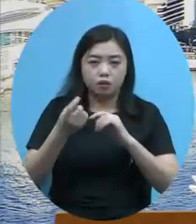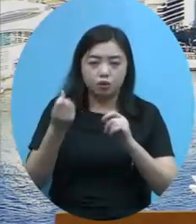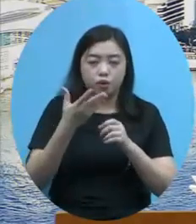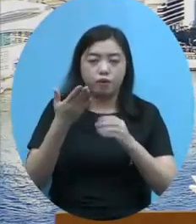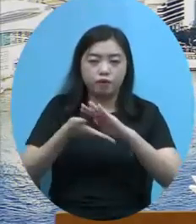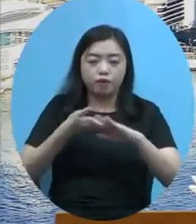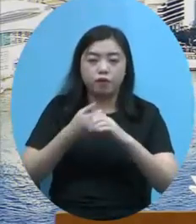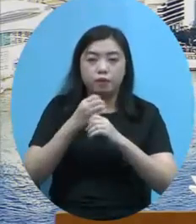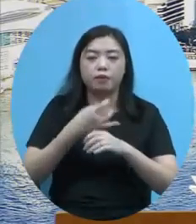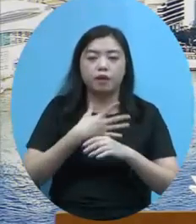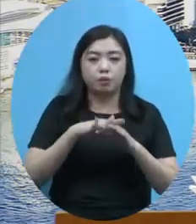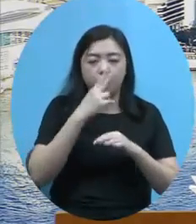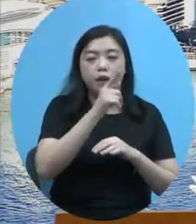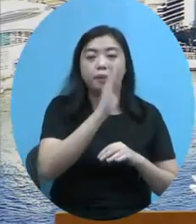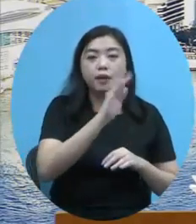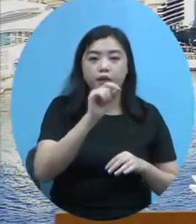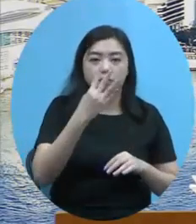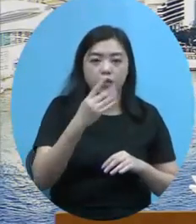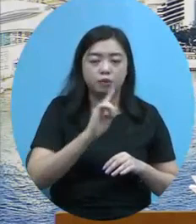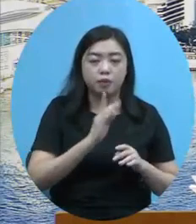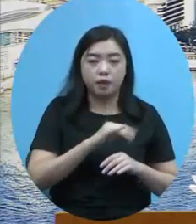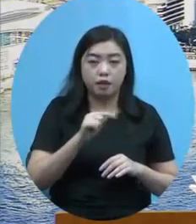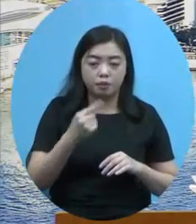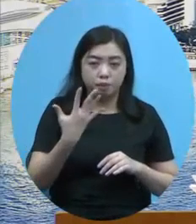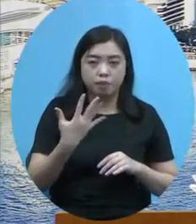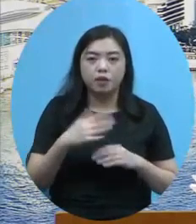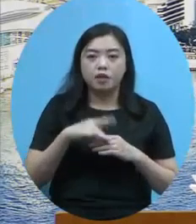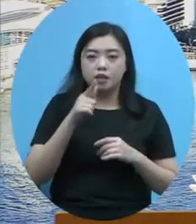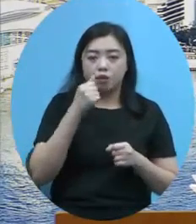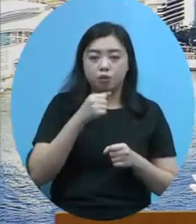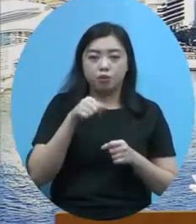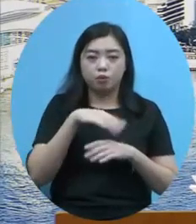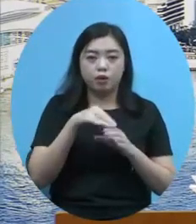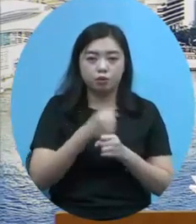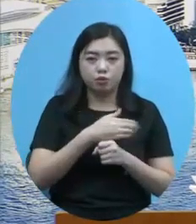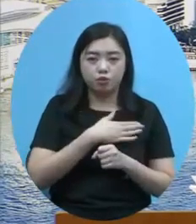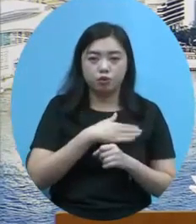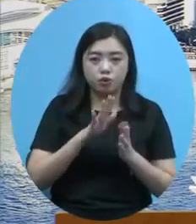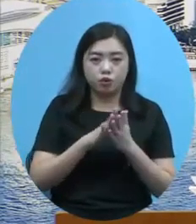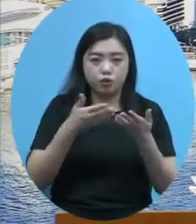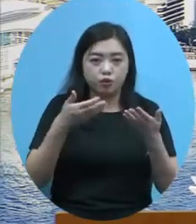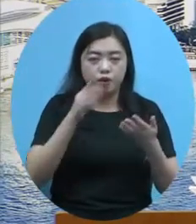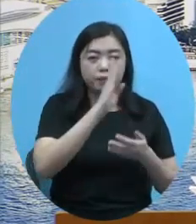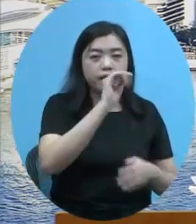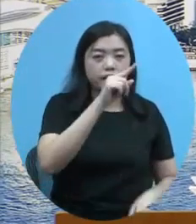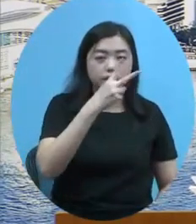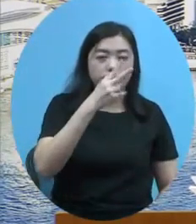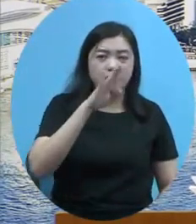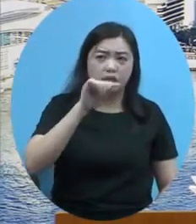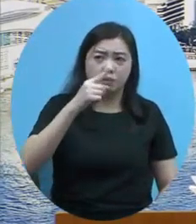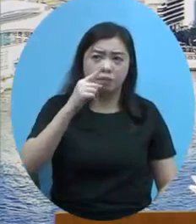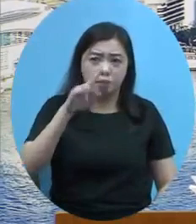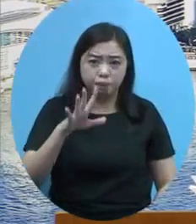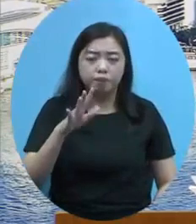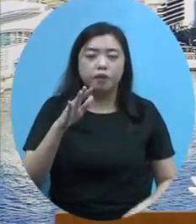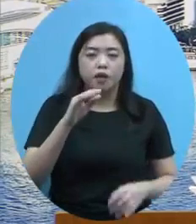咁第二個個案就係其中一個清潔工啦，咁佢都係即係個基因分析都係 BA.4.5。咁另外一名就係未有基因